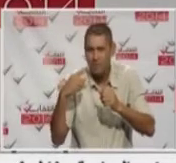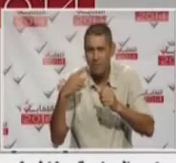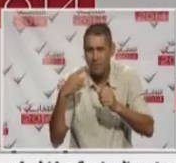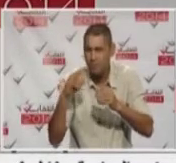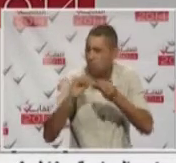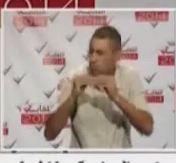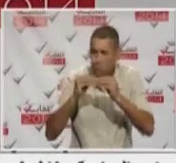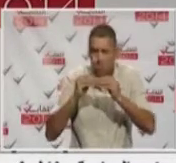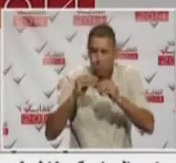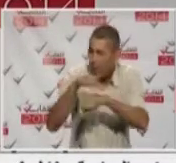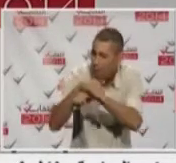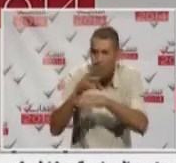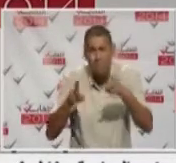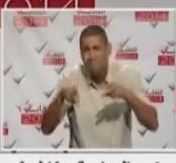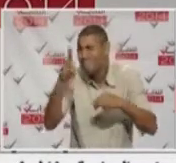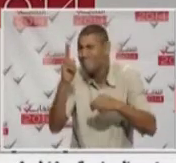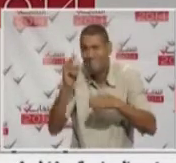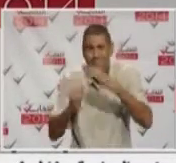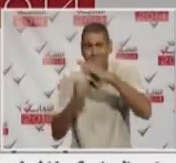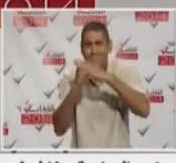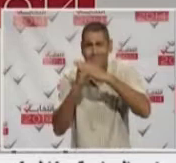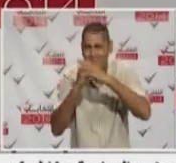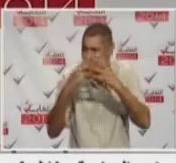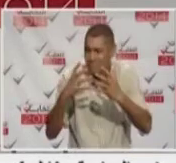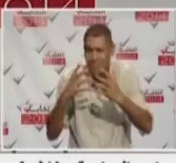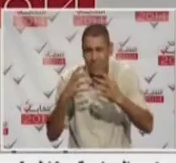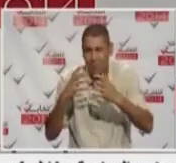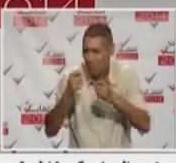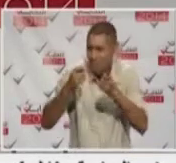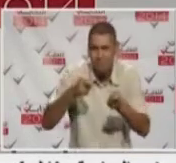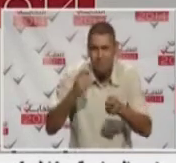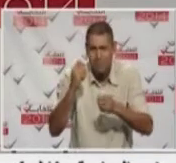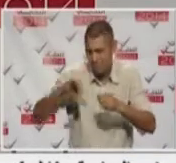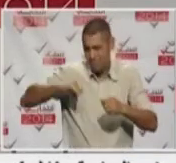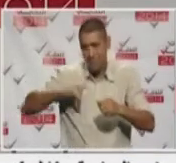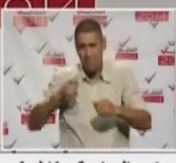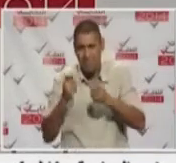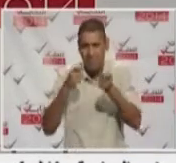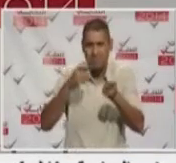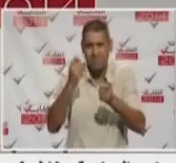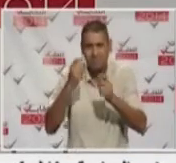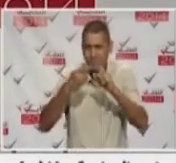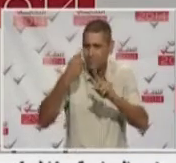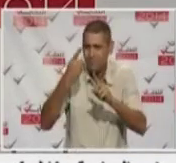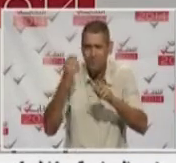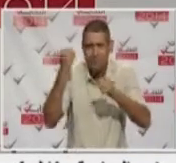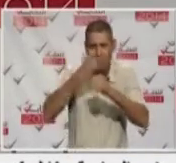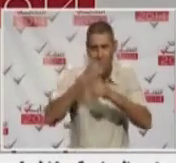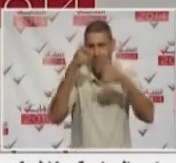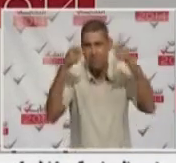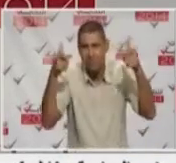نسبة العاطلين على العمل، فيجب إلى أهمية لمشاغل الباعث الشاب والتشجيع على الانتصاب الخاص وبعض المؤسسات